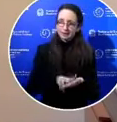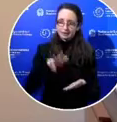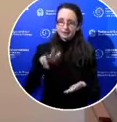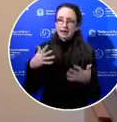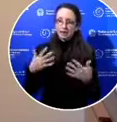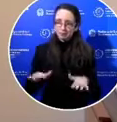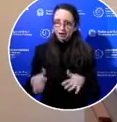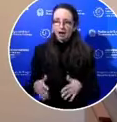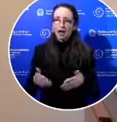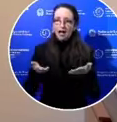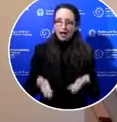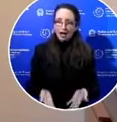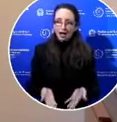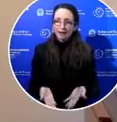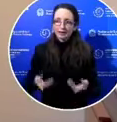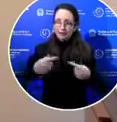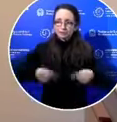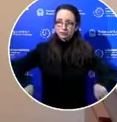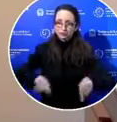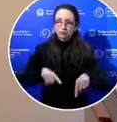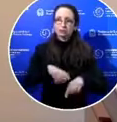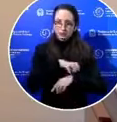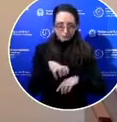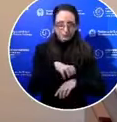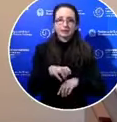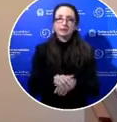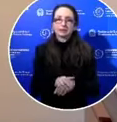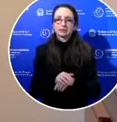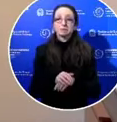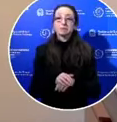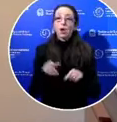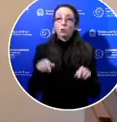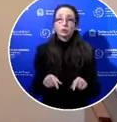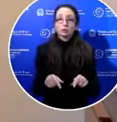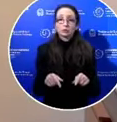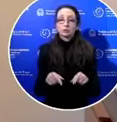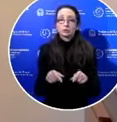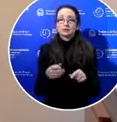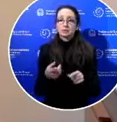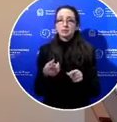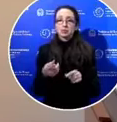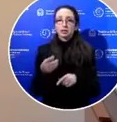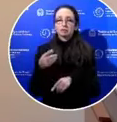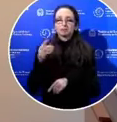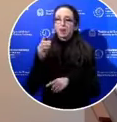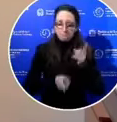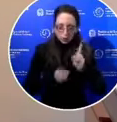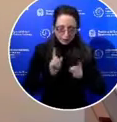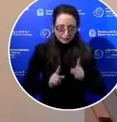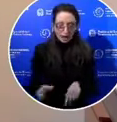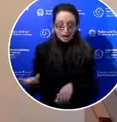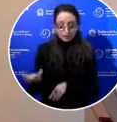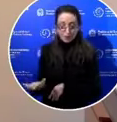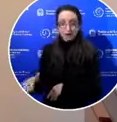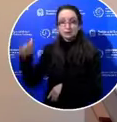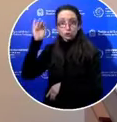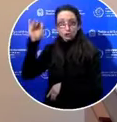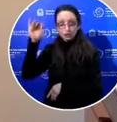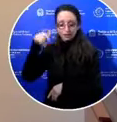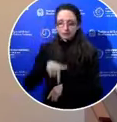Ministri. Il piano, che definisce la strategia di intervento per le future politiche dell'infanzia e dell'adolescenza nel nostro